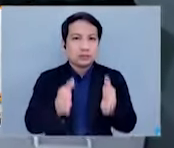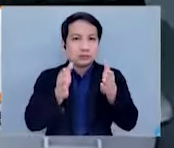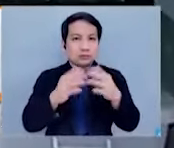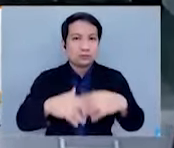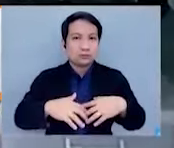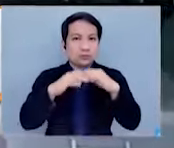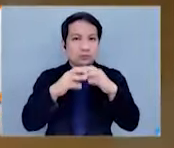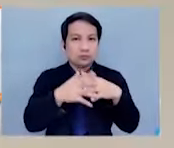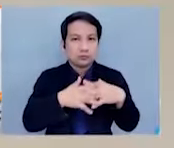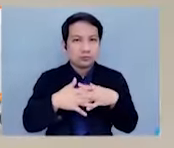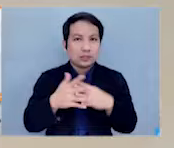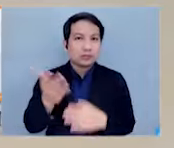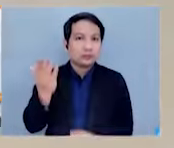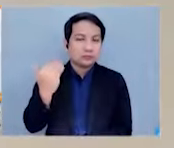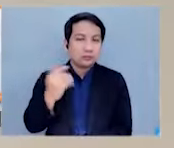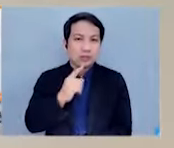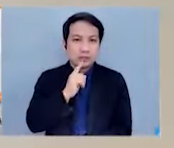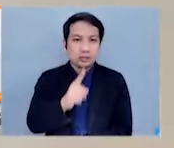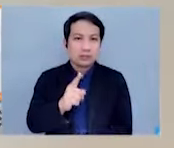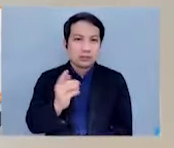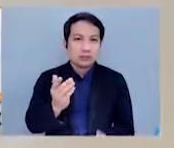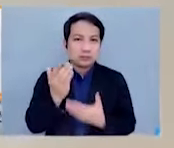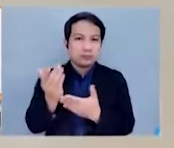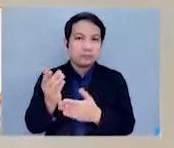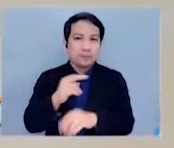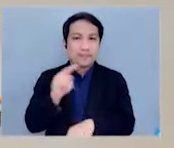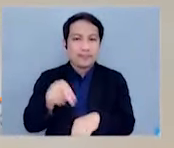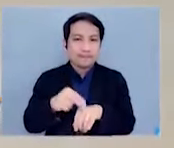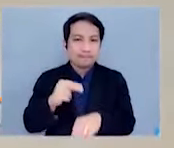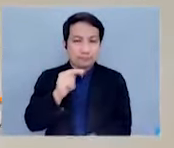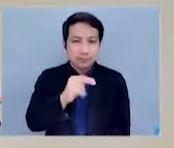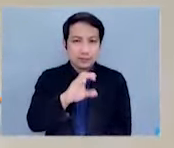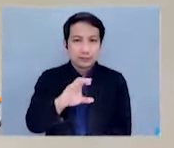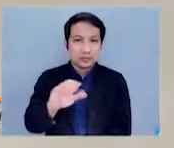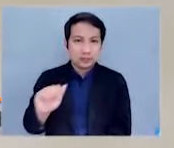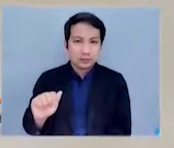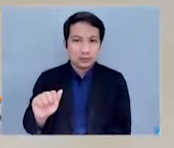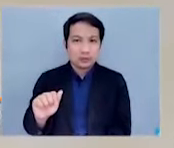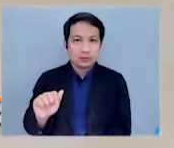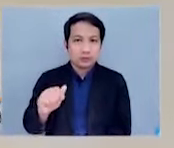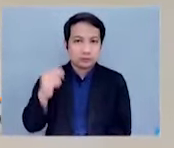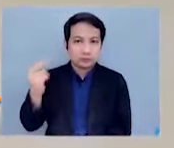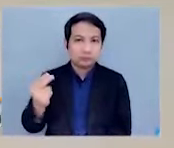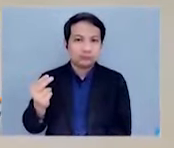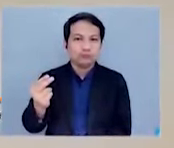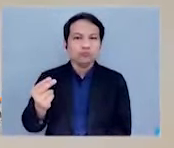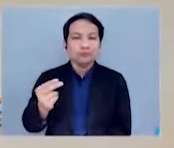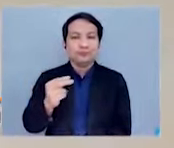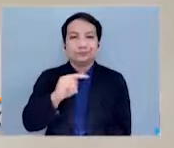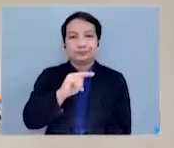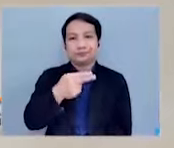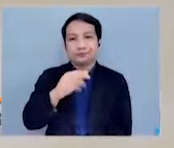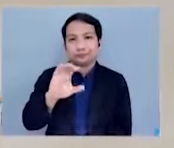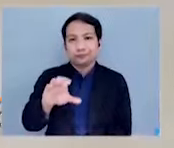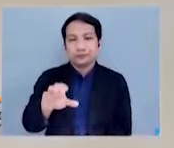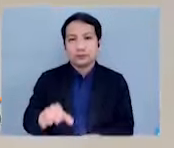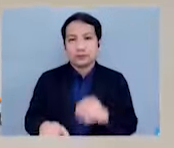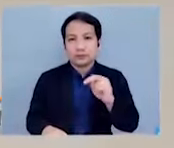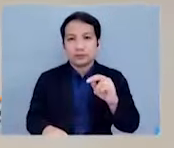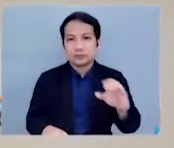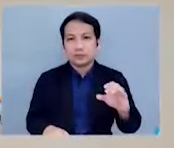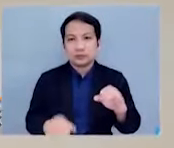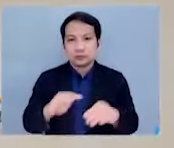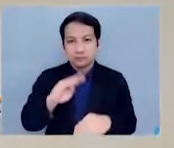Amerikano. Kaya umapila sila sa National Historical Commission of the Philippines, National Commission for Culture and the Arts at Manila LGU